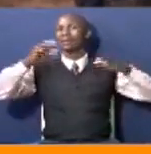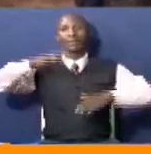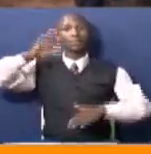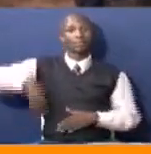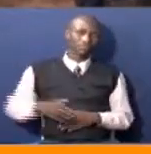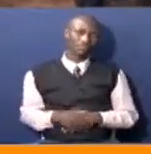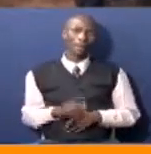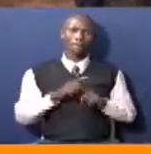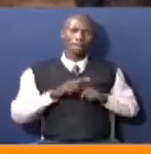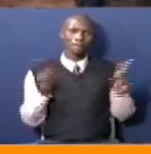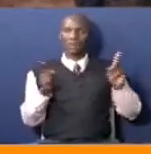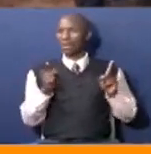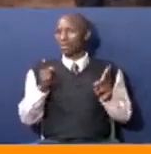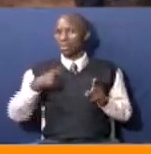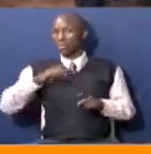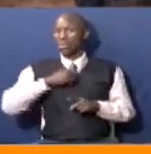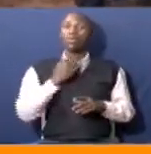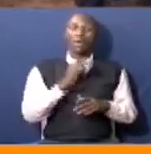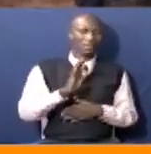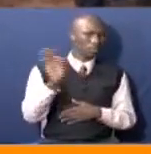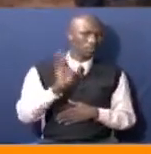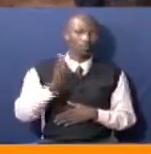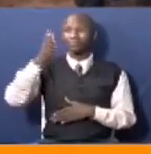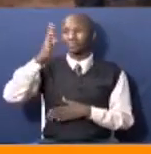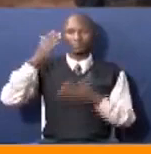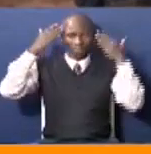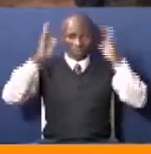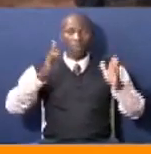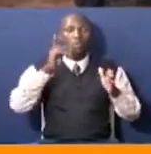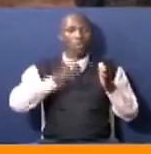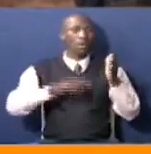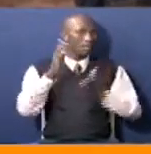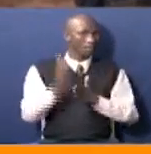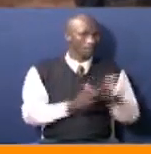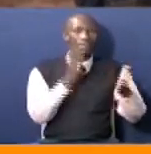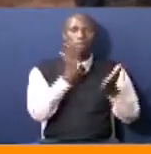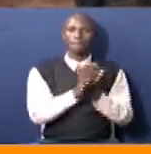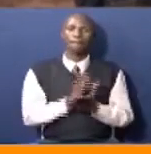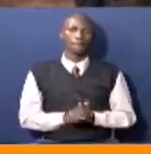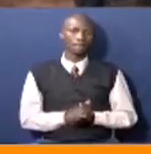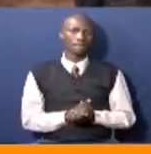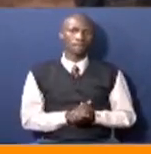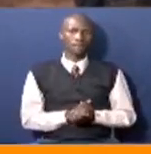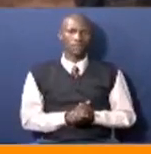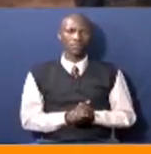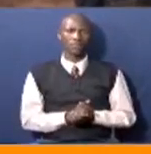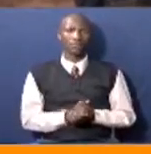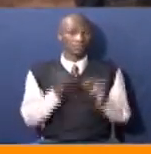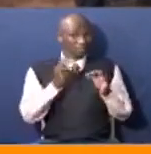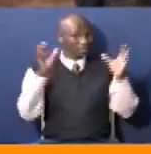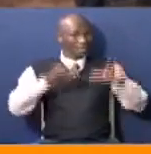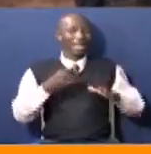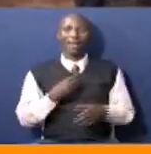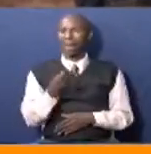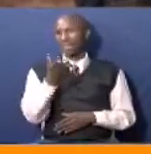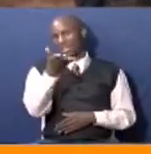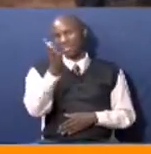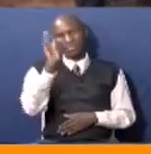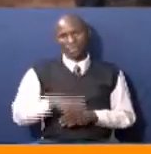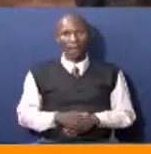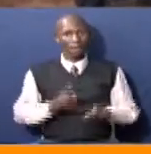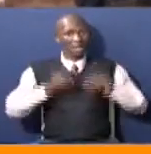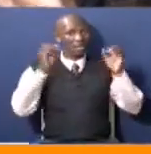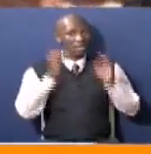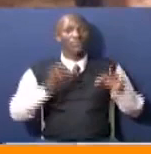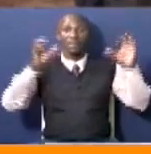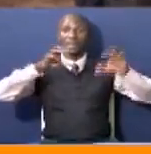no nengi, ti kuenda kuitu, ngaini wawezi kila wabangite. No, nengi kukauwa tuitha na mbeza. Kwa yada